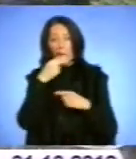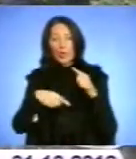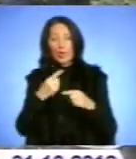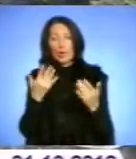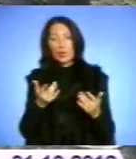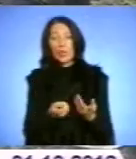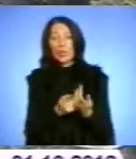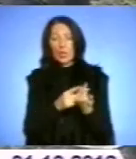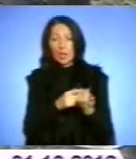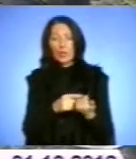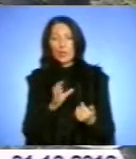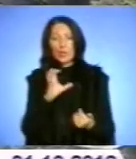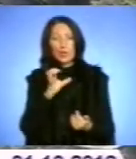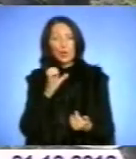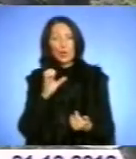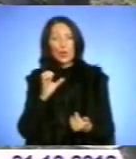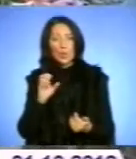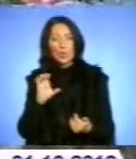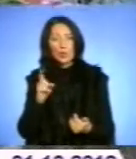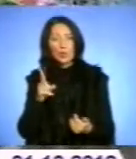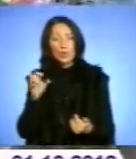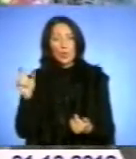священники. Тернополяни до поминального дня